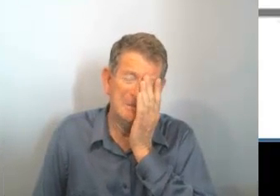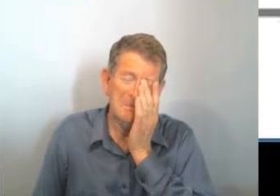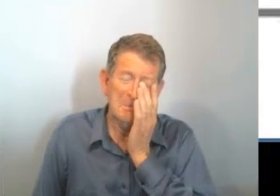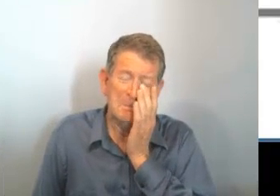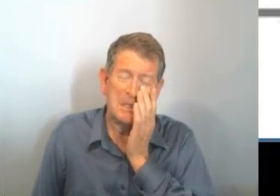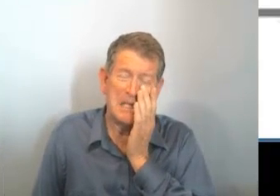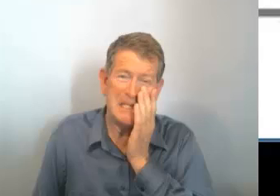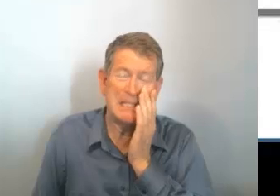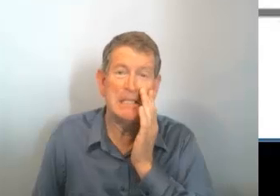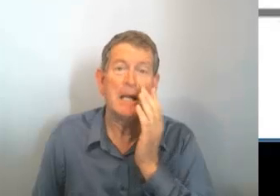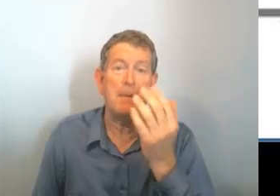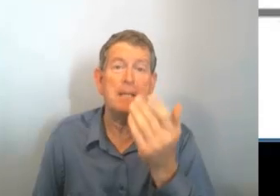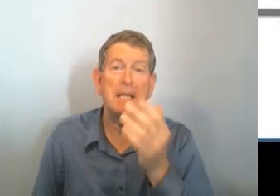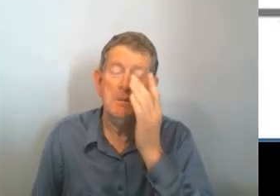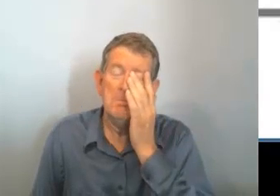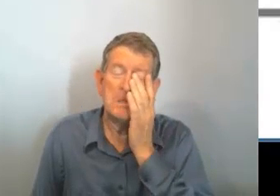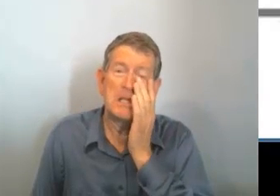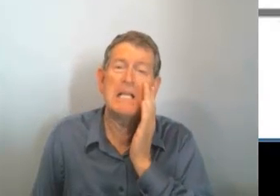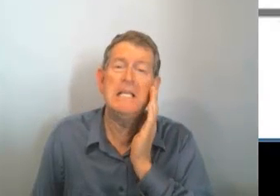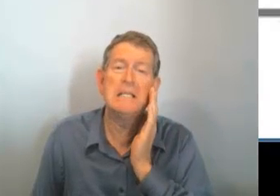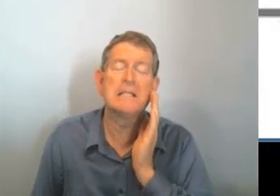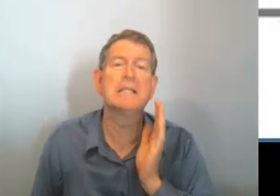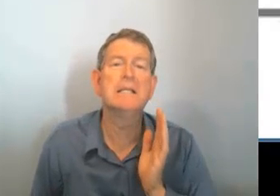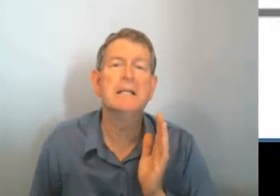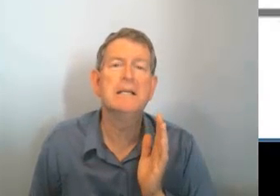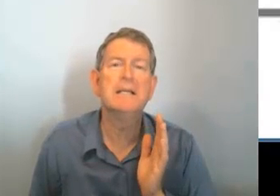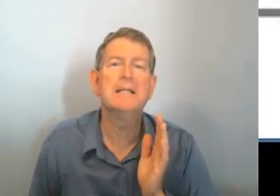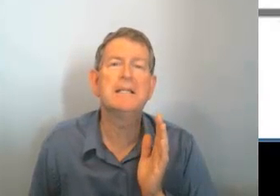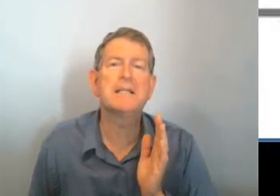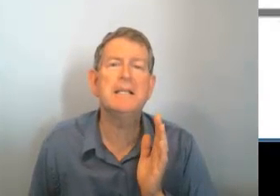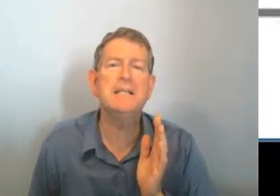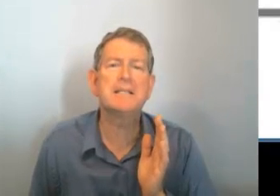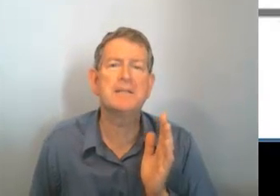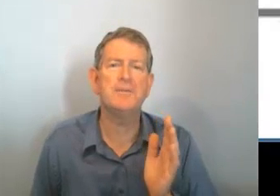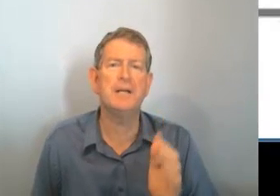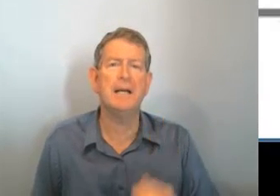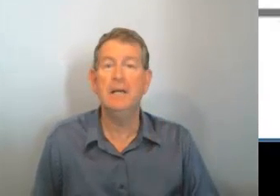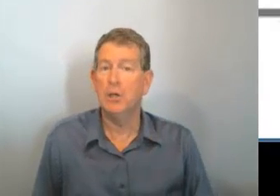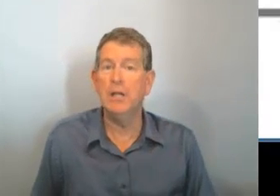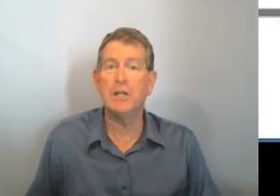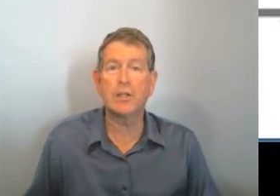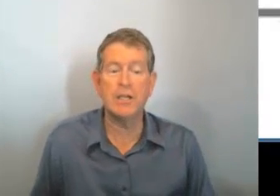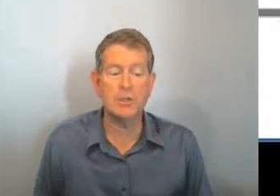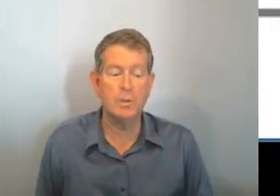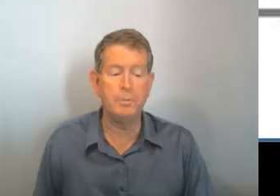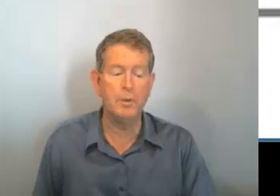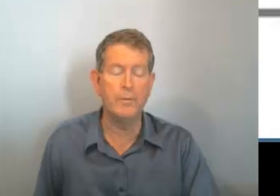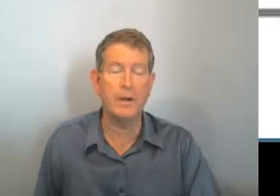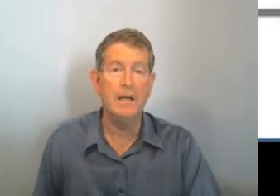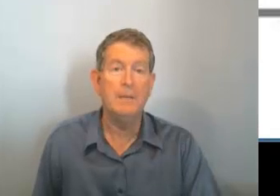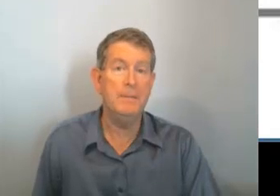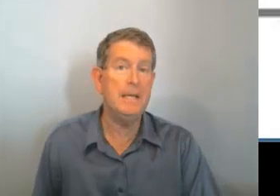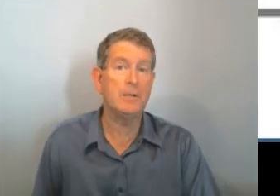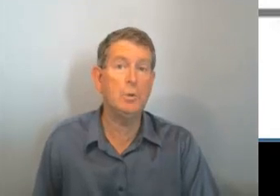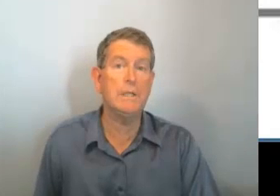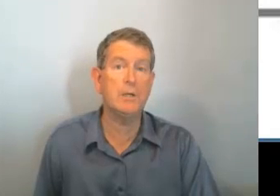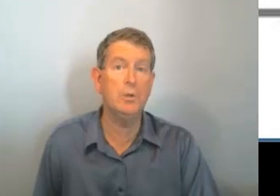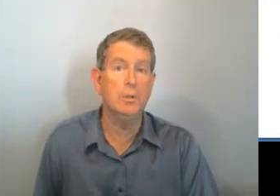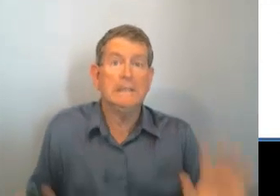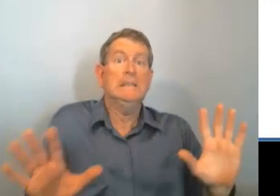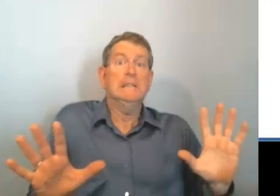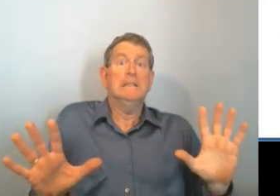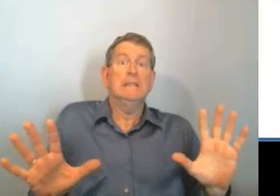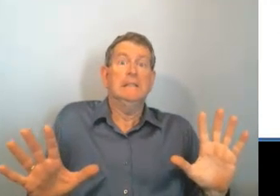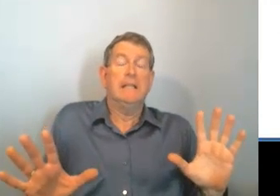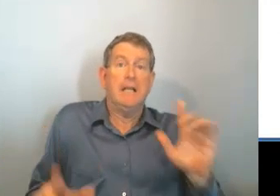triste. Triste. Répétez, triste. Triste, voilà. Il est triste, le pauvre. Mais, tout d'un